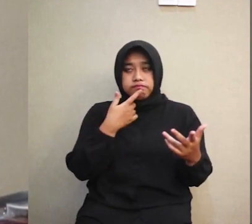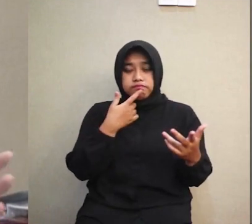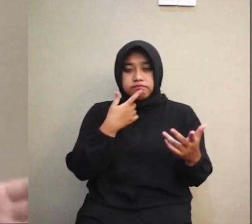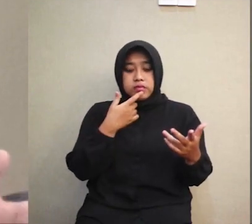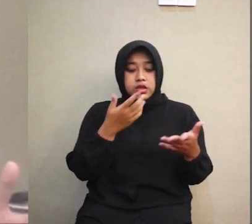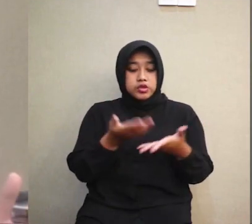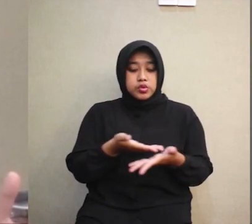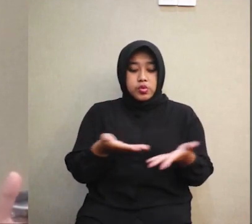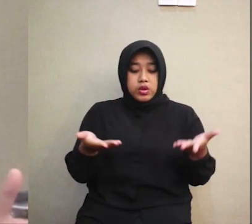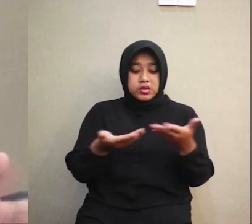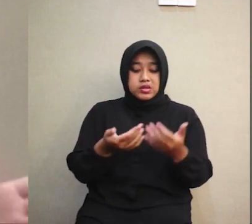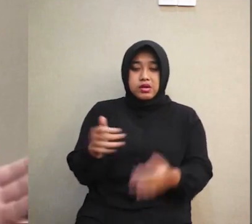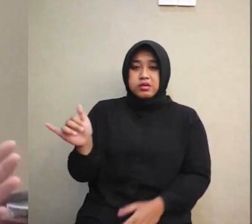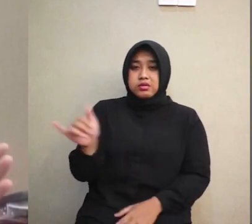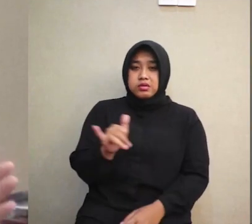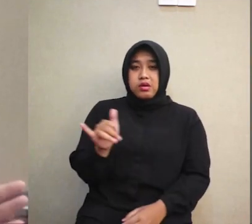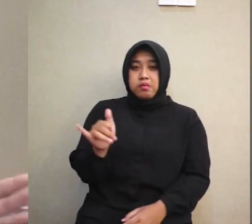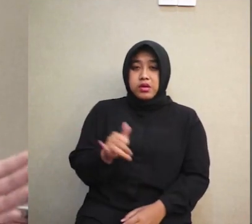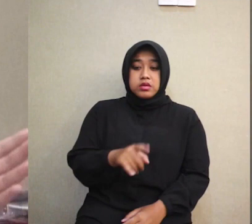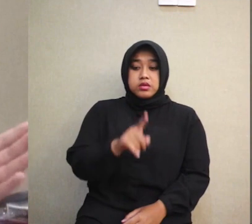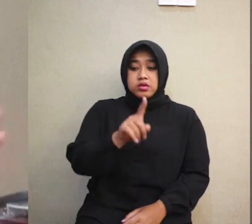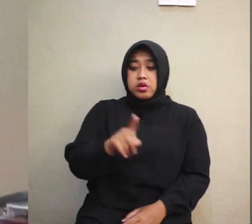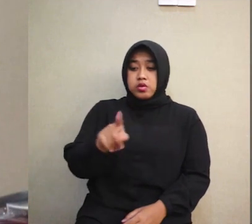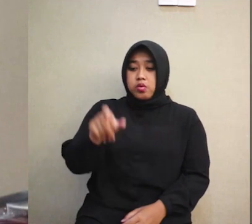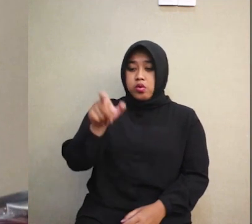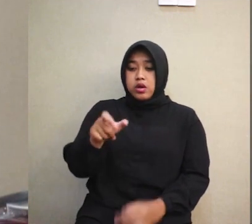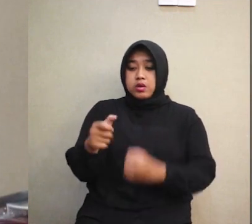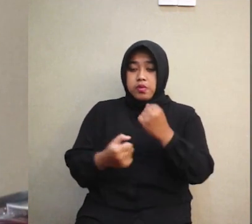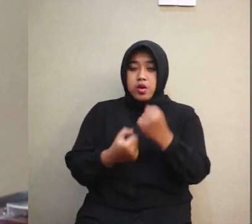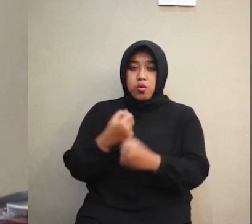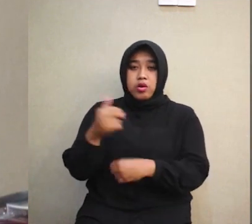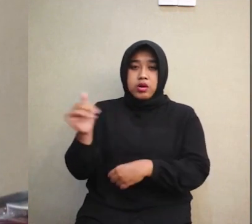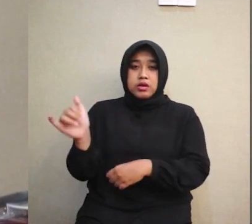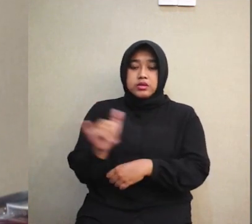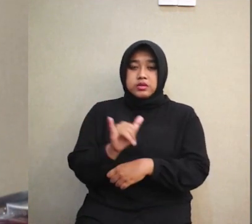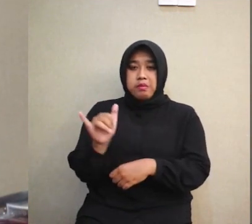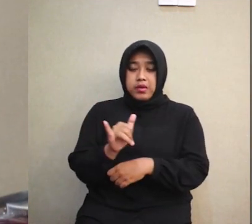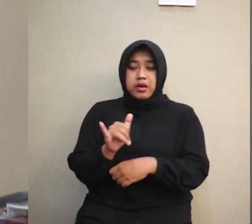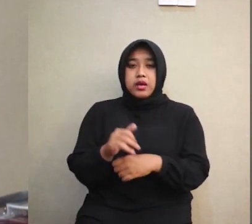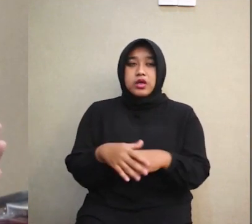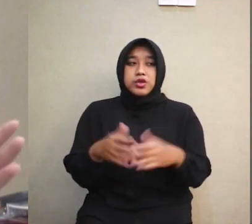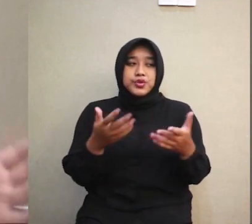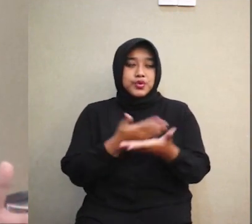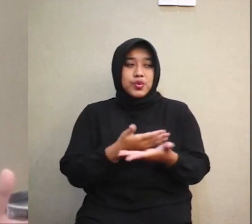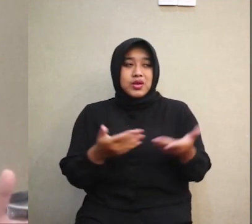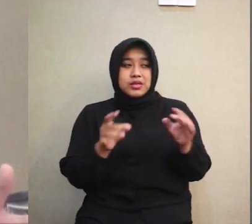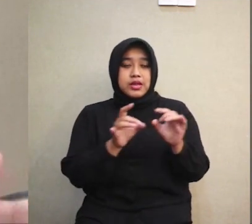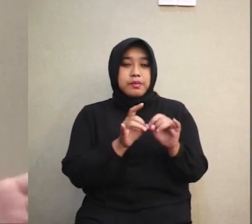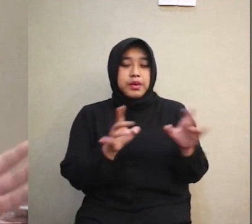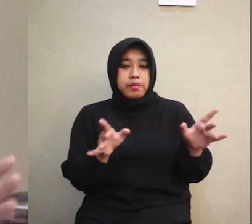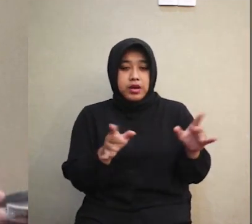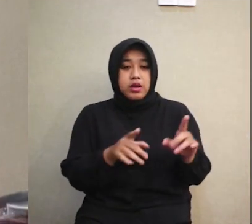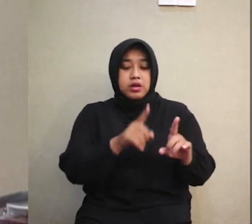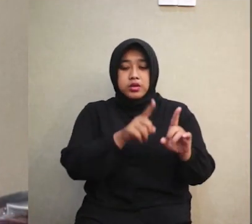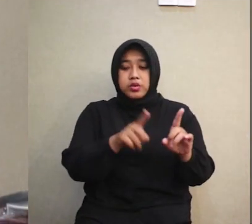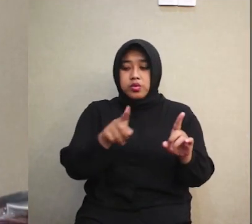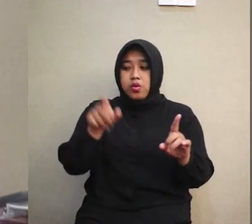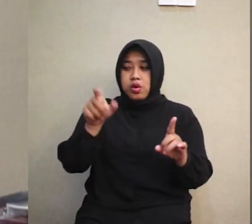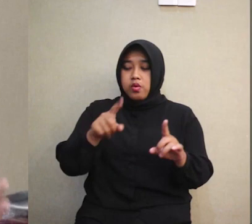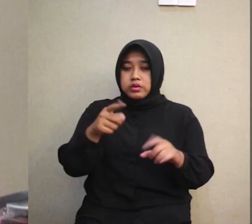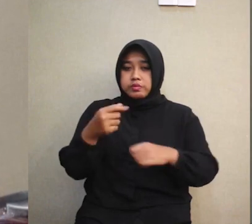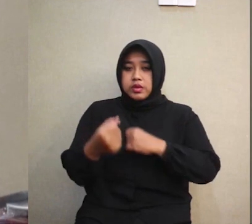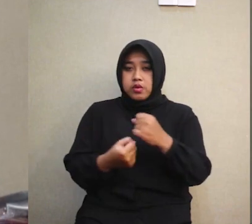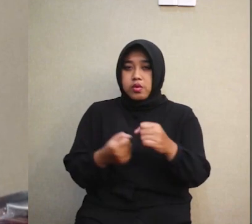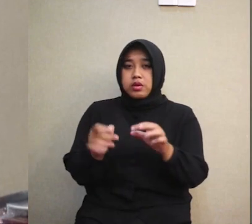dalam situasi yang sama setiap orang harus diperlakukan secara sama dan dalam situasi yang berbeda setiap orang juga harus